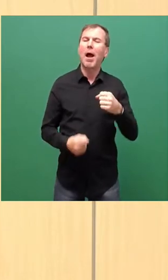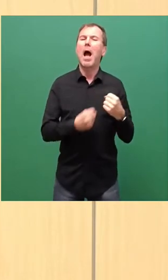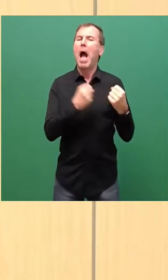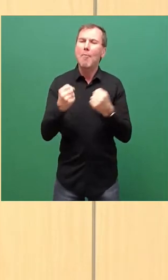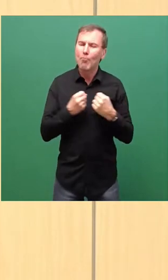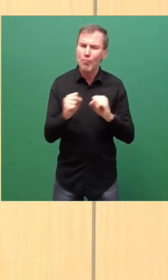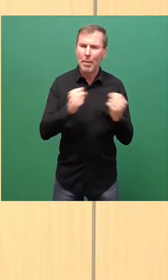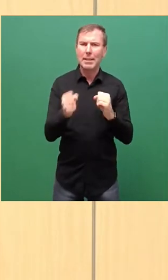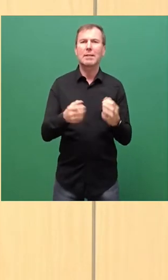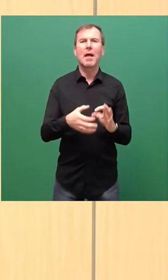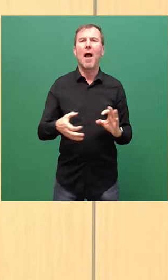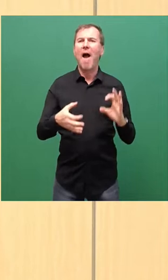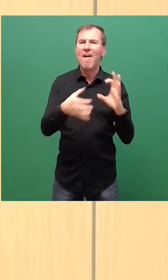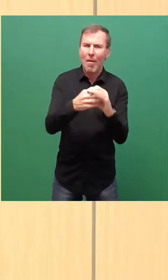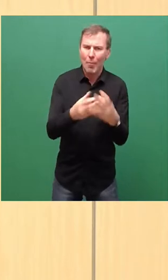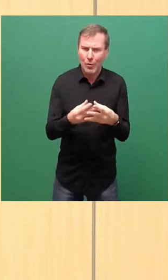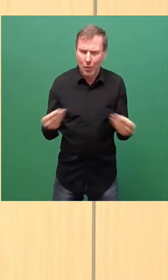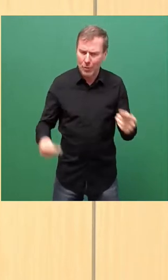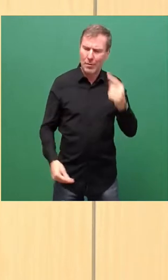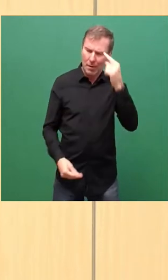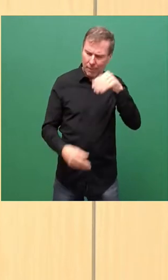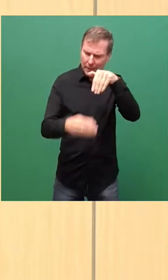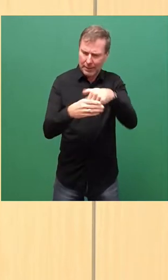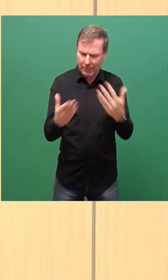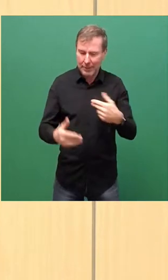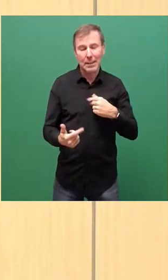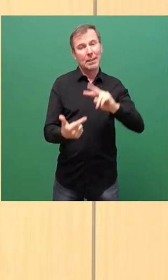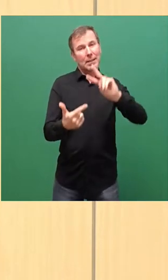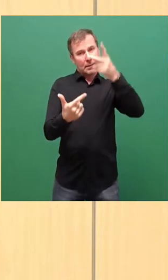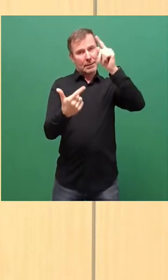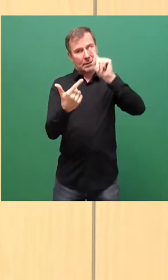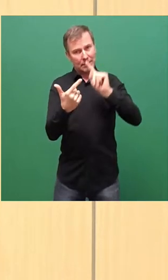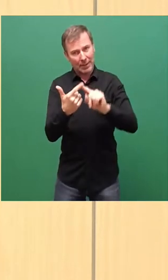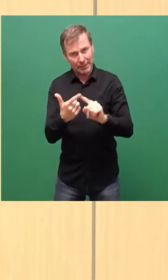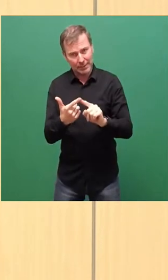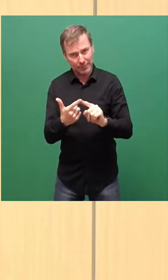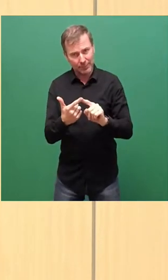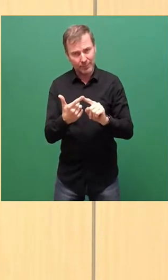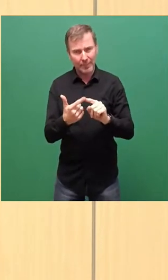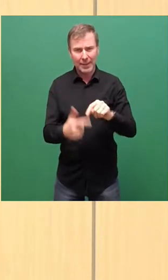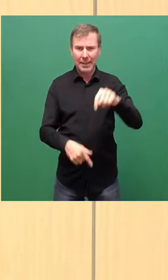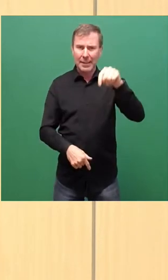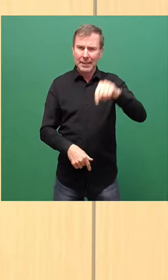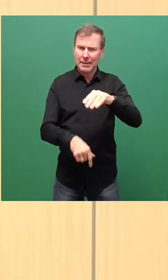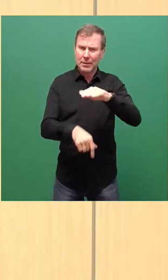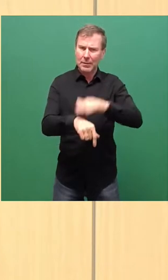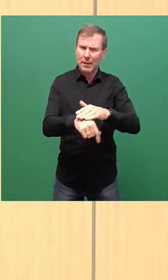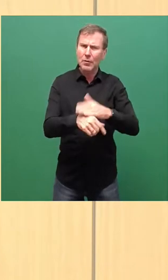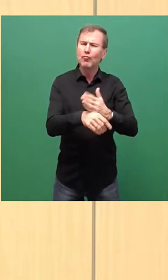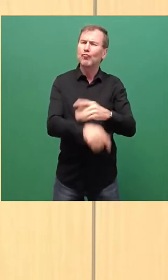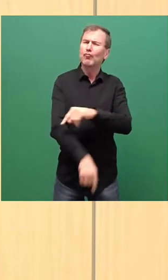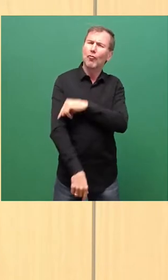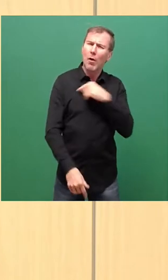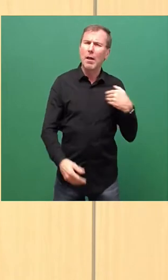hat. Zweitens sind wir der Meinung, dass diese derzeit schon lange im Dresdner